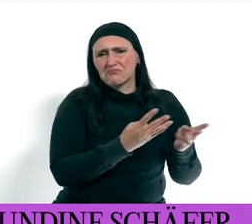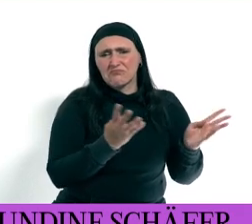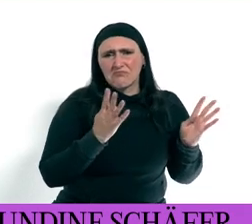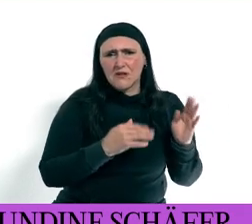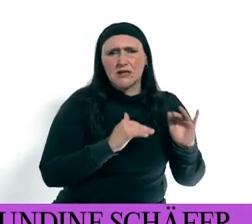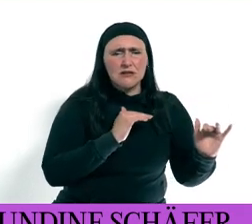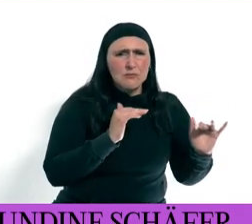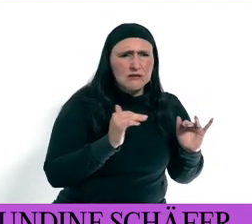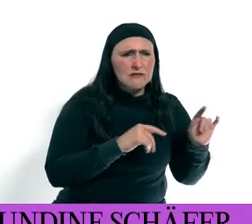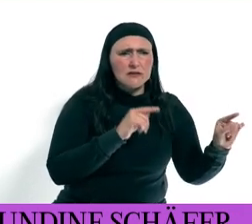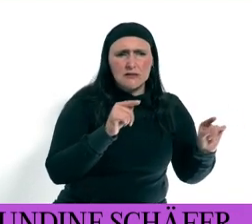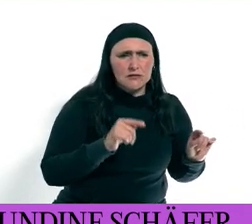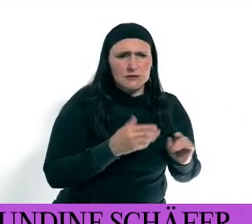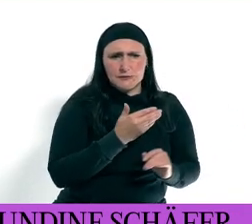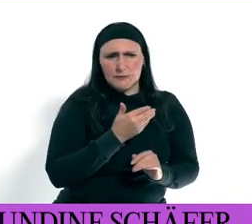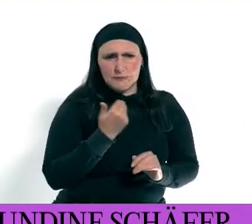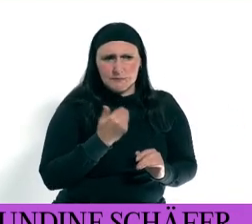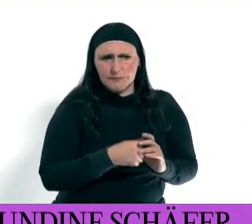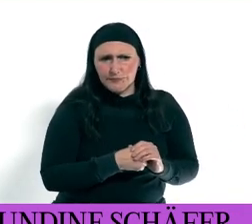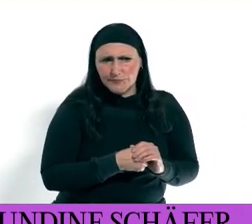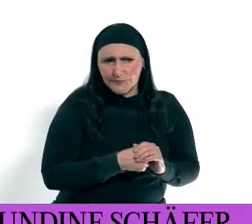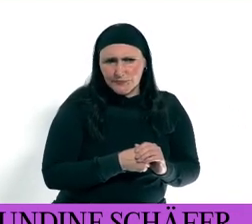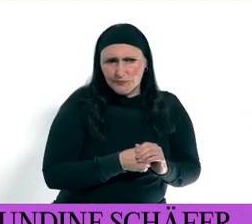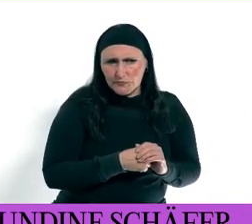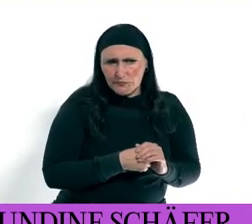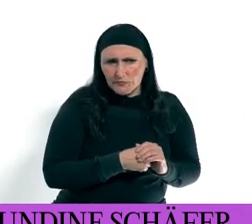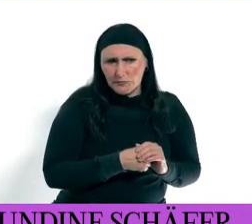sehr, sehr abgelegen.